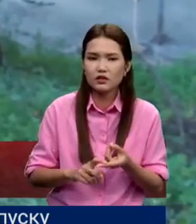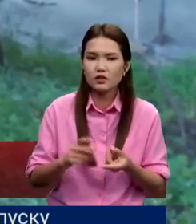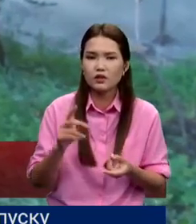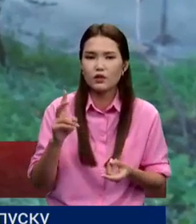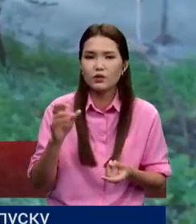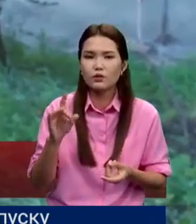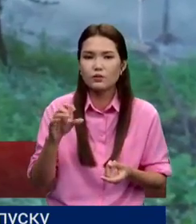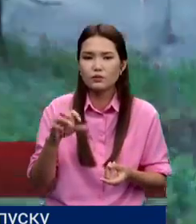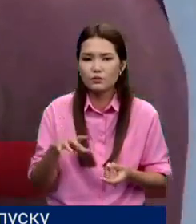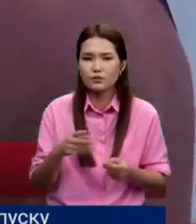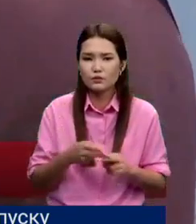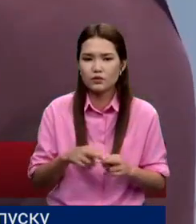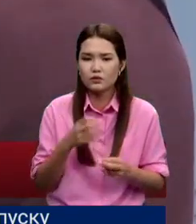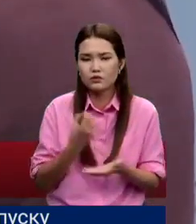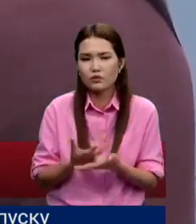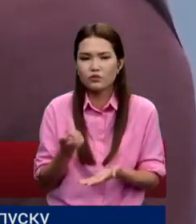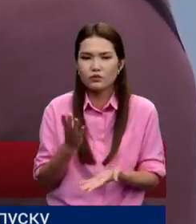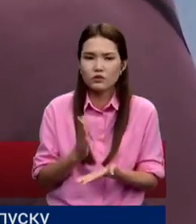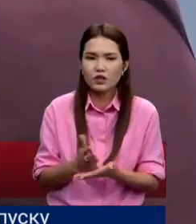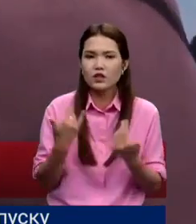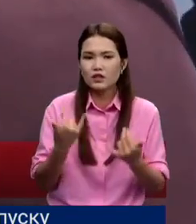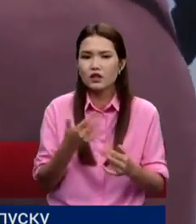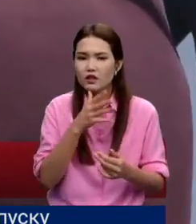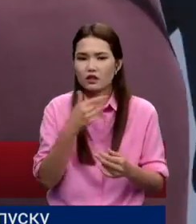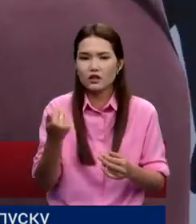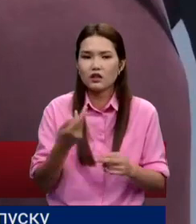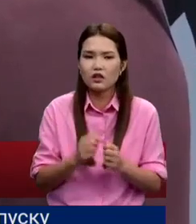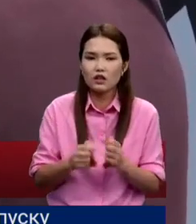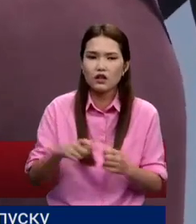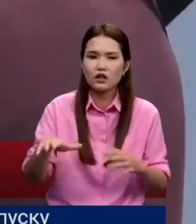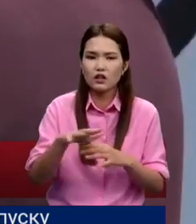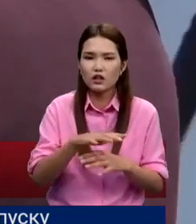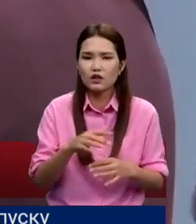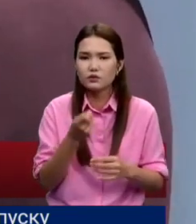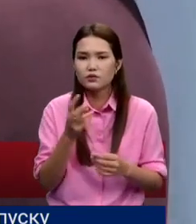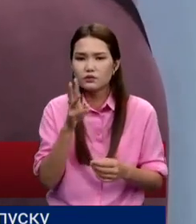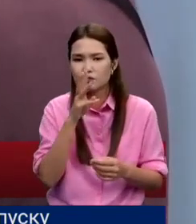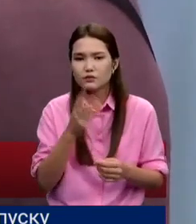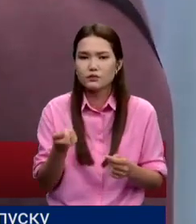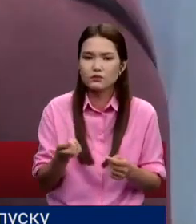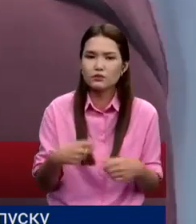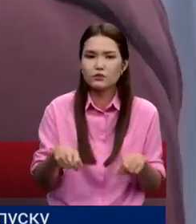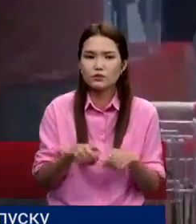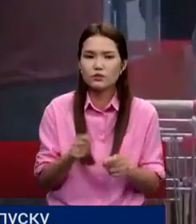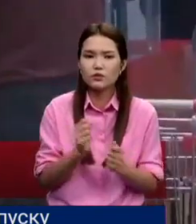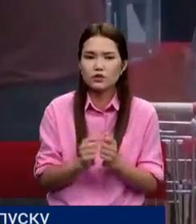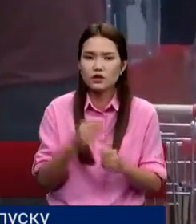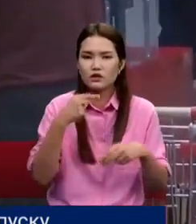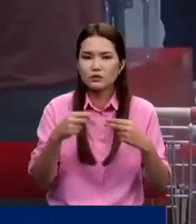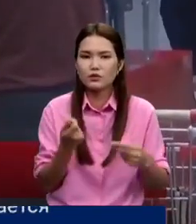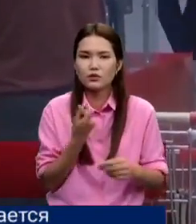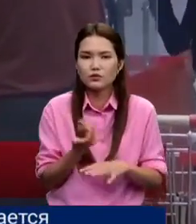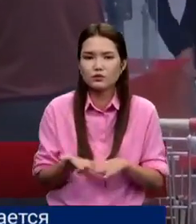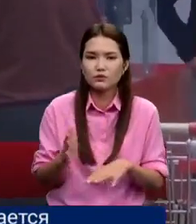өте төмендеп барады халықтың тұрмысы. Қазір бірдей 5 облыста жұрттың табысы орташа деңгейден төмен. Ірі мегаполиске айналған Алматы